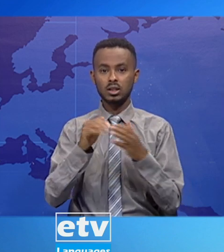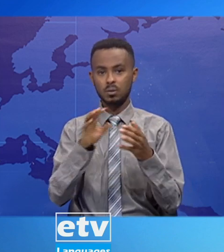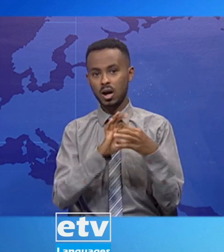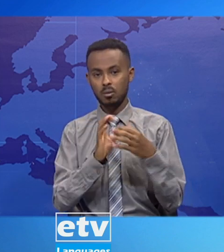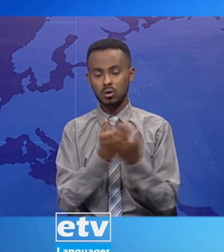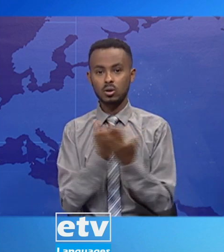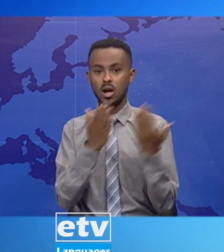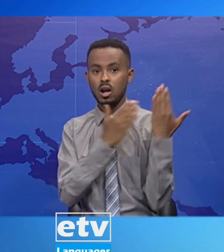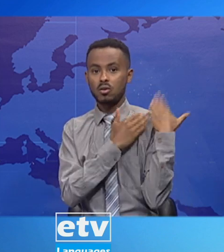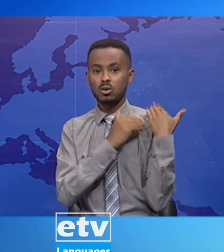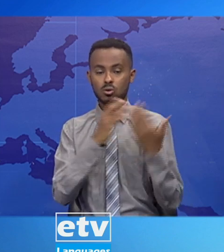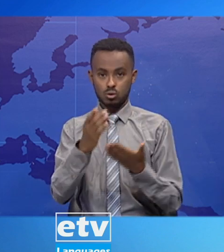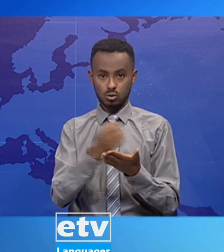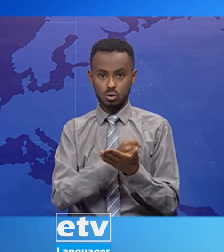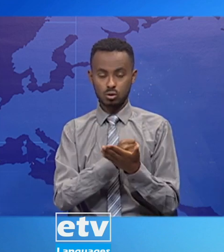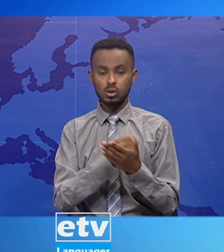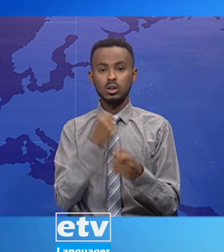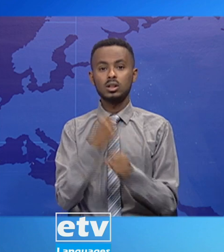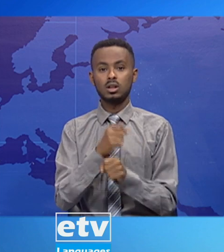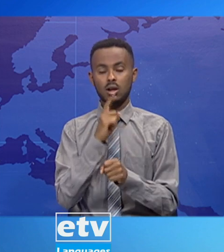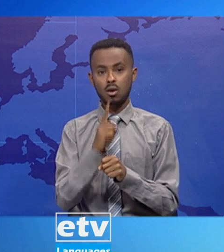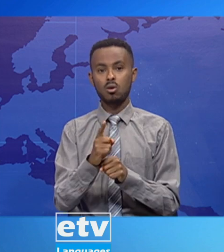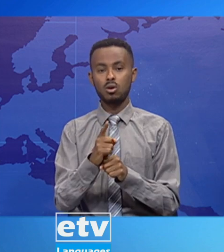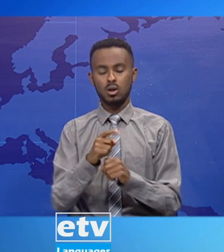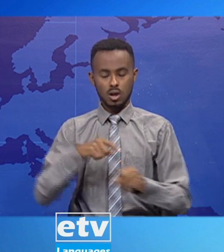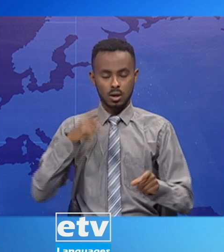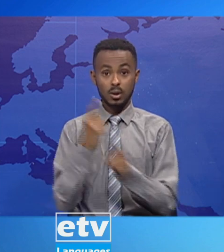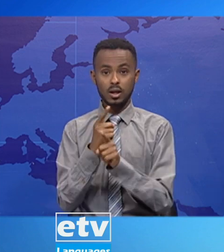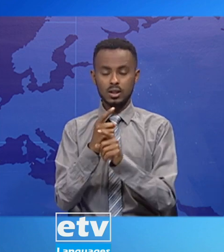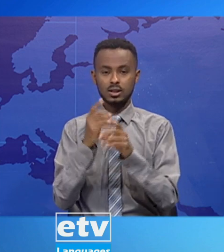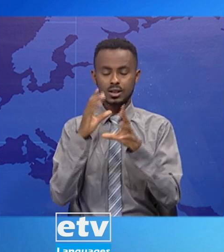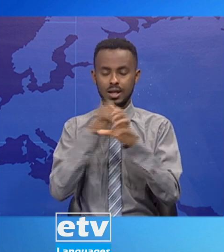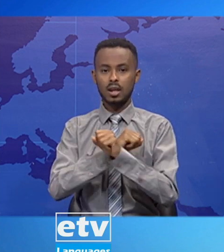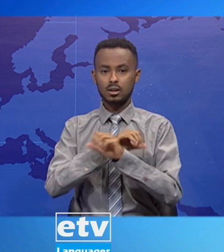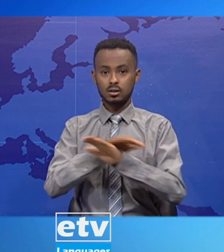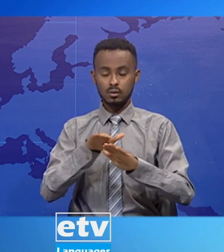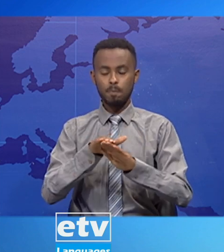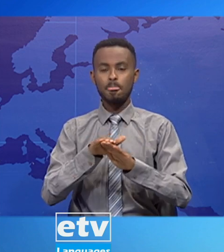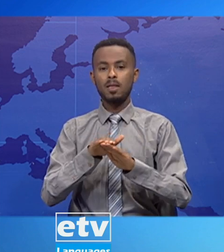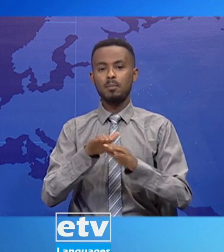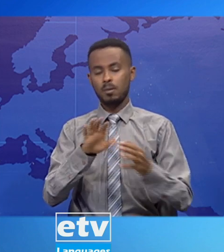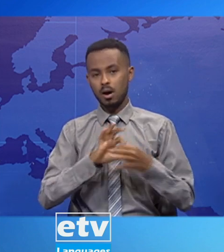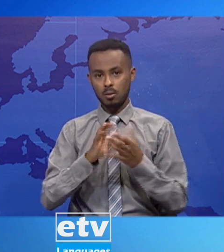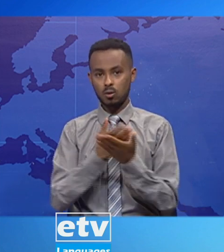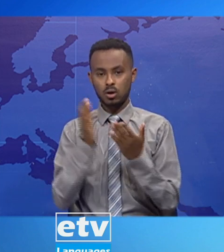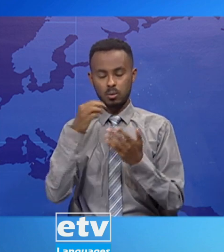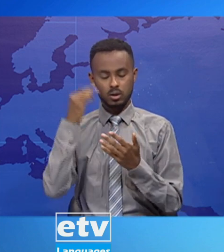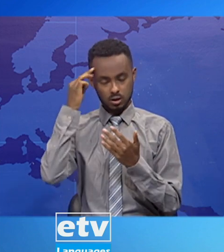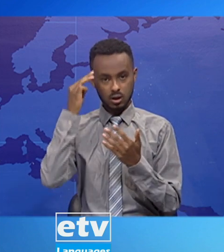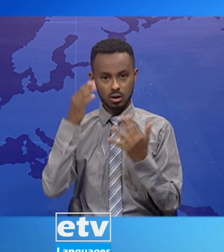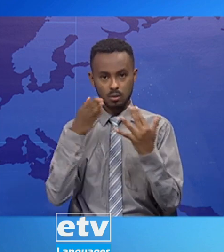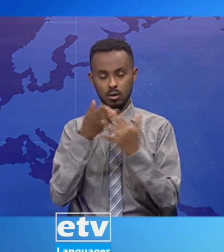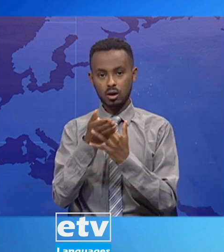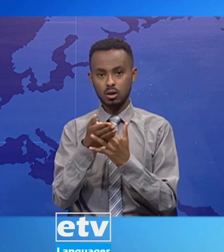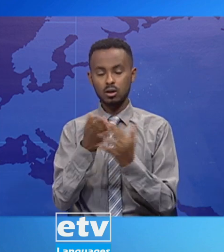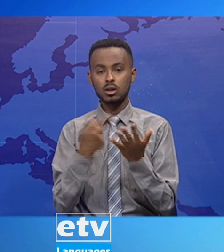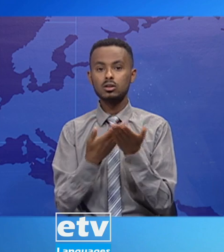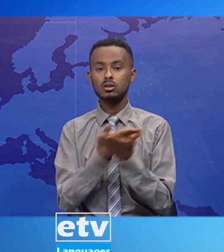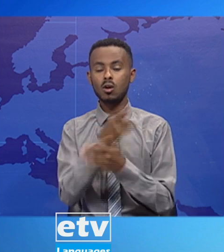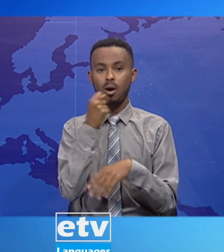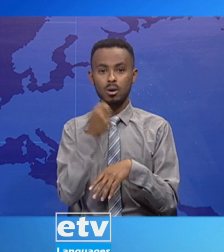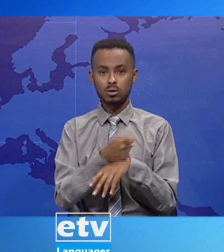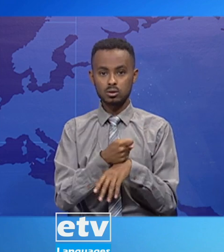ጉዳይ ማላፊነቱን ወስዶ እየሰራን ነው። ያው ልክ ሲያልቅ በማህበራዊ ጉዳይ ሚኒስቴር አማካኝነት ለነዚህ